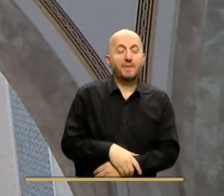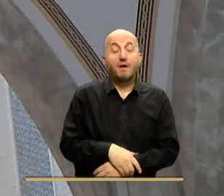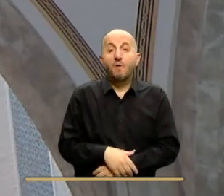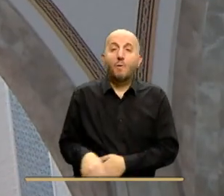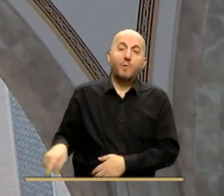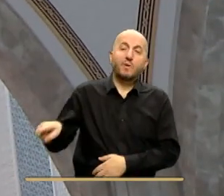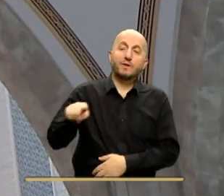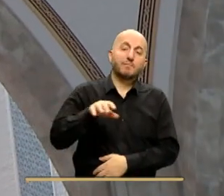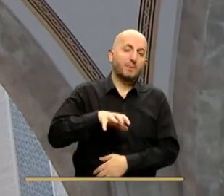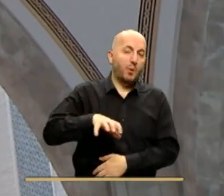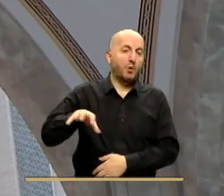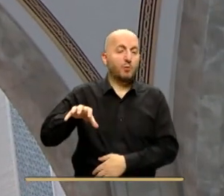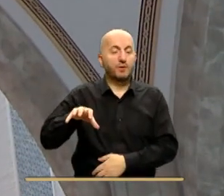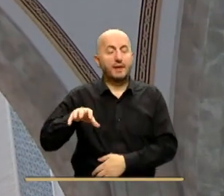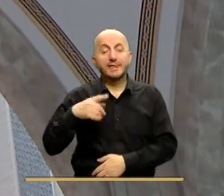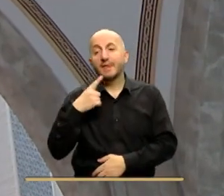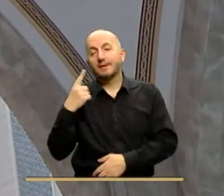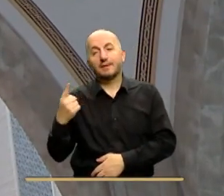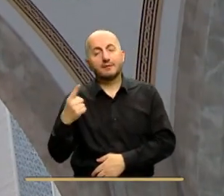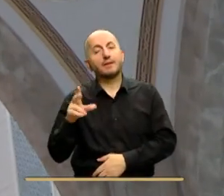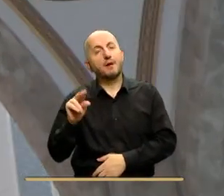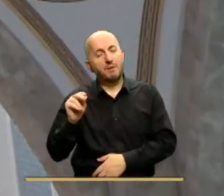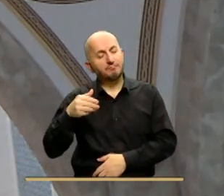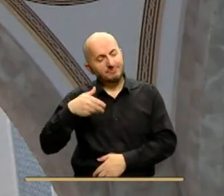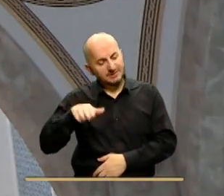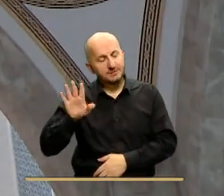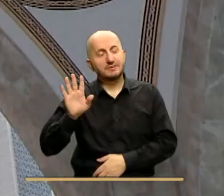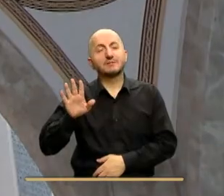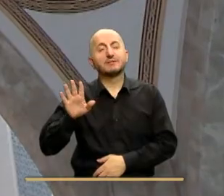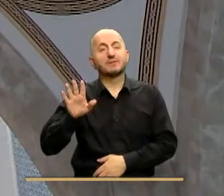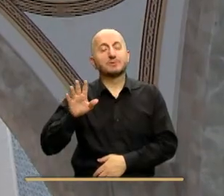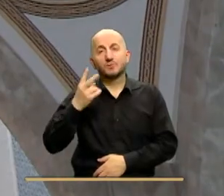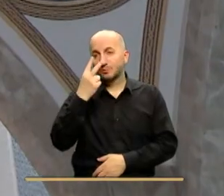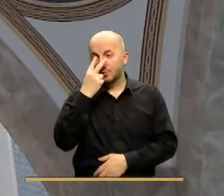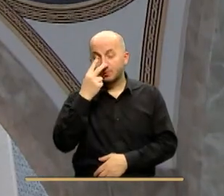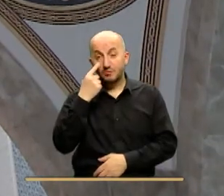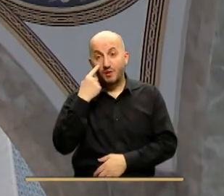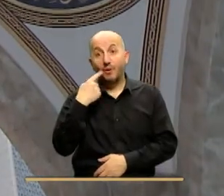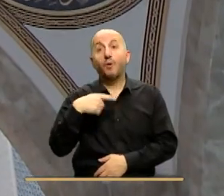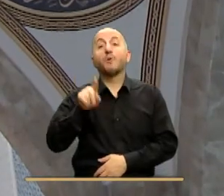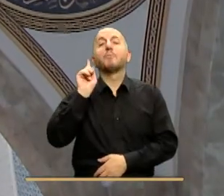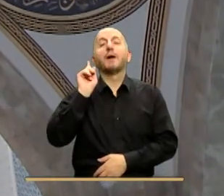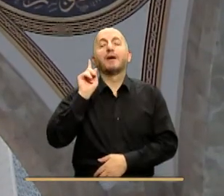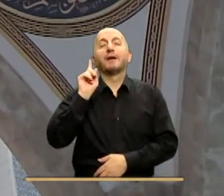Onların bir kısmına dedi ki, tamam git, bari gözüme görünme dedi.